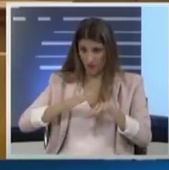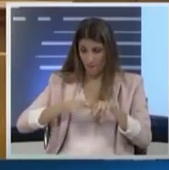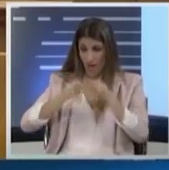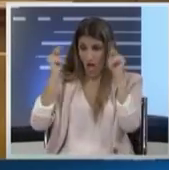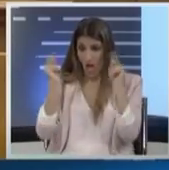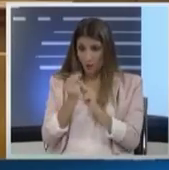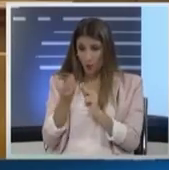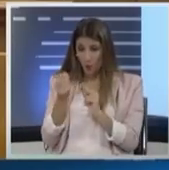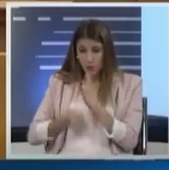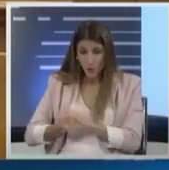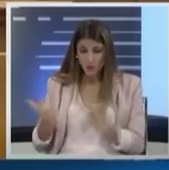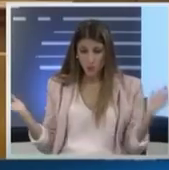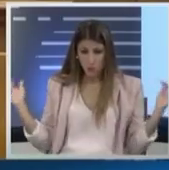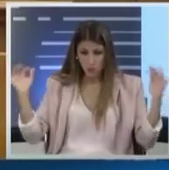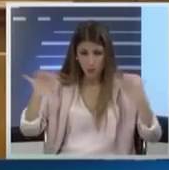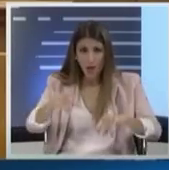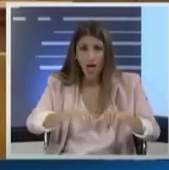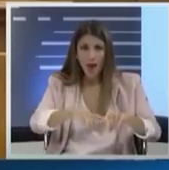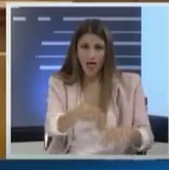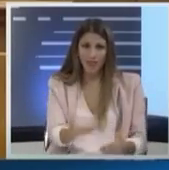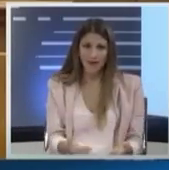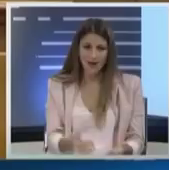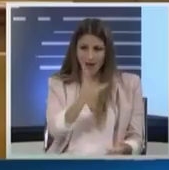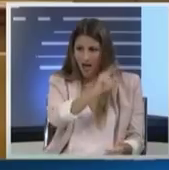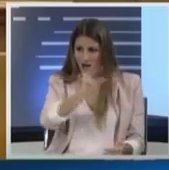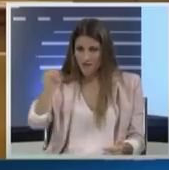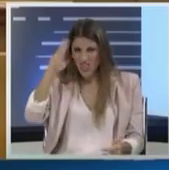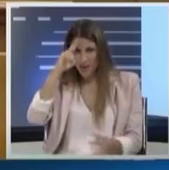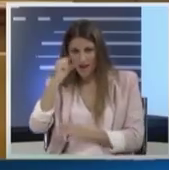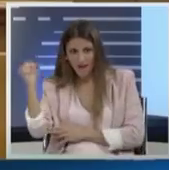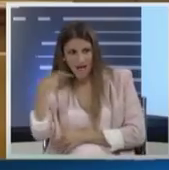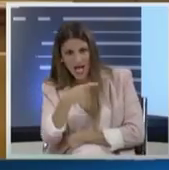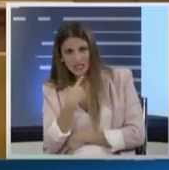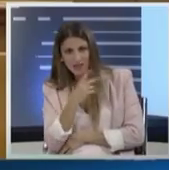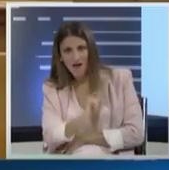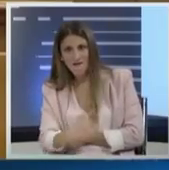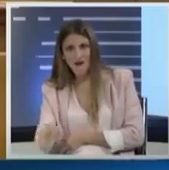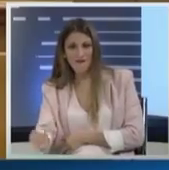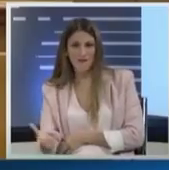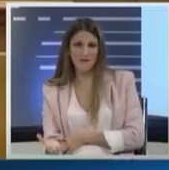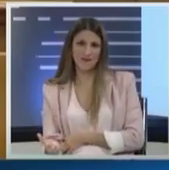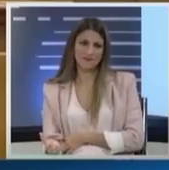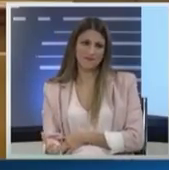αμέσως μετά να σπέδετε να μας πείτε ότι δίνετε μάχες εσείς στο Ευρωπαϊκό Λαϊκό Κόμμα απέναντι στον κύριο Όρμπαν.